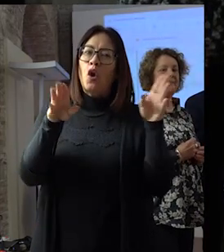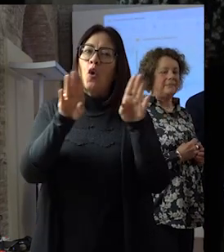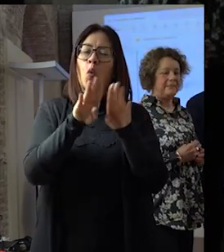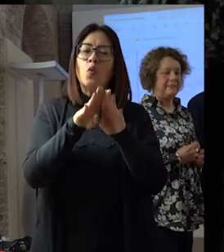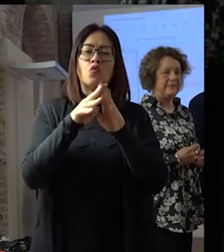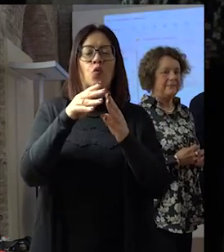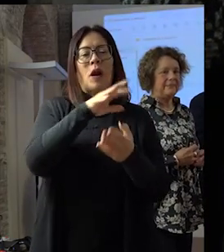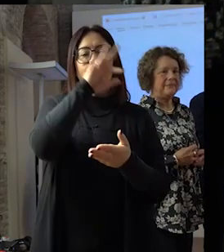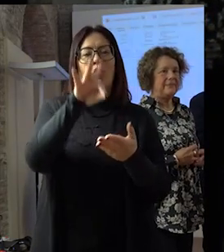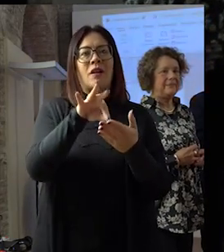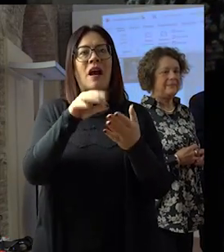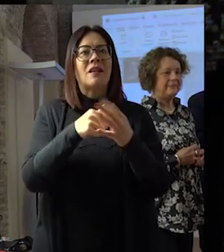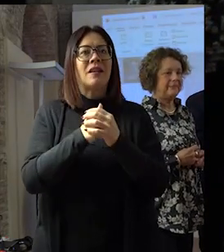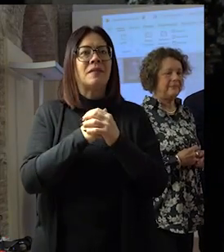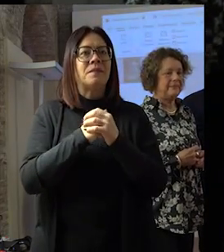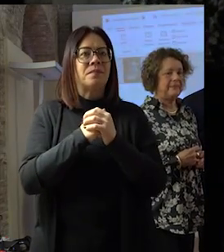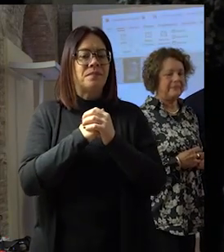presentazione.